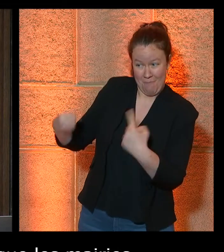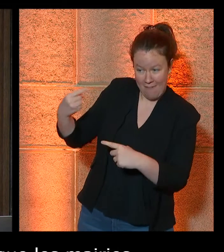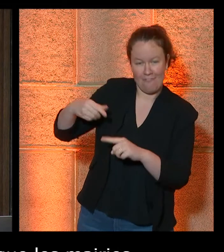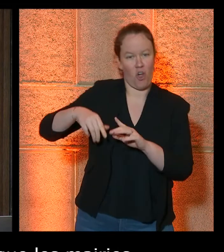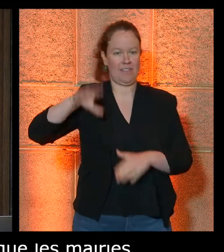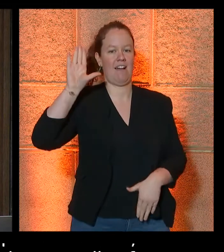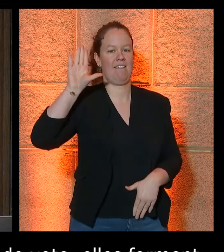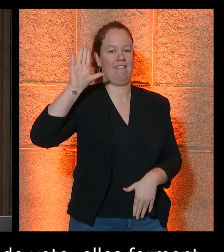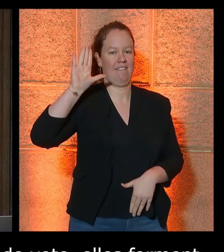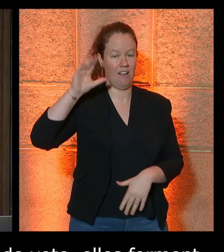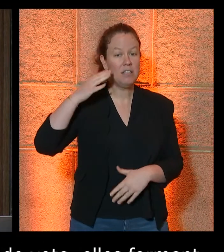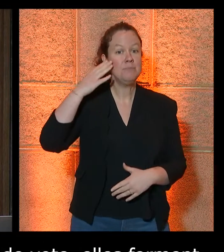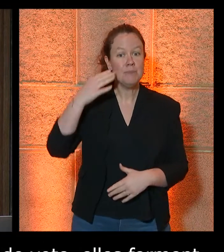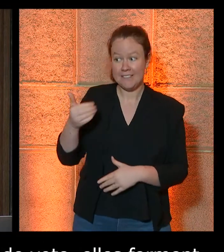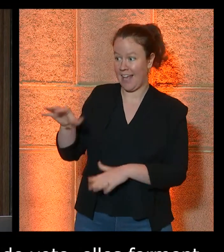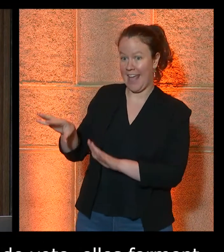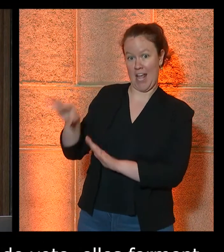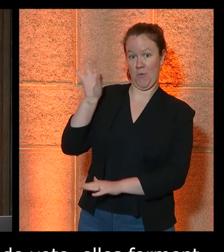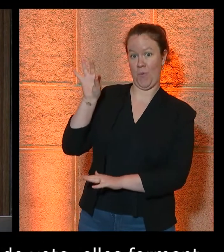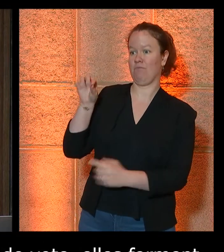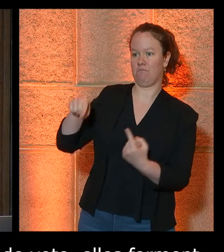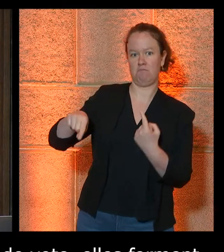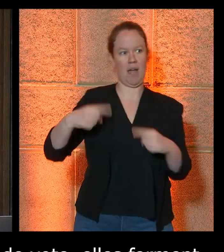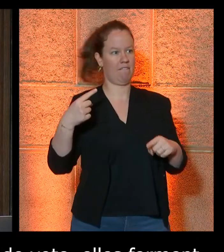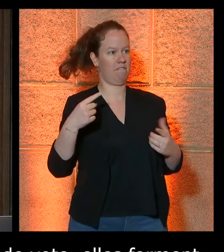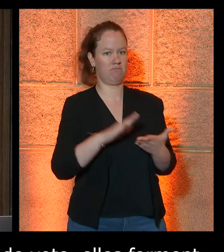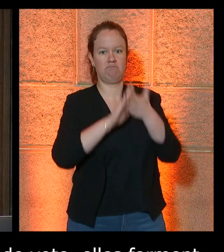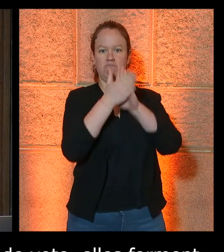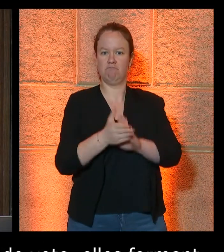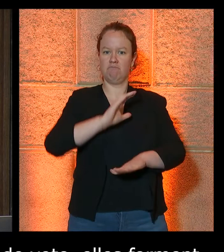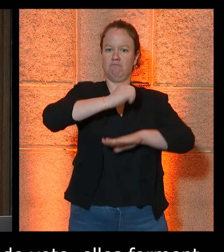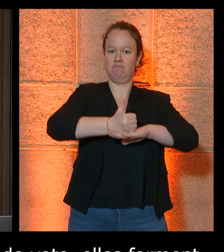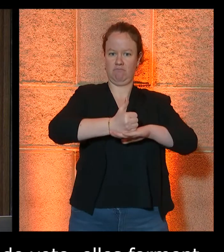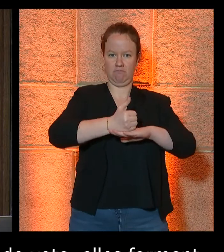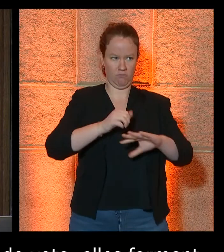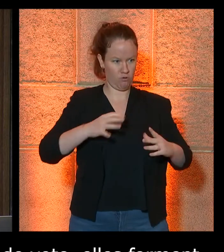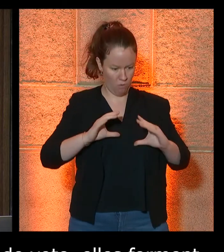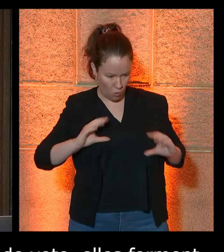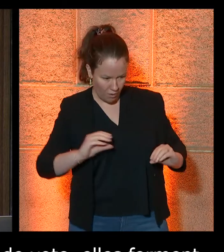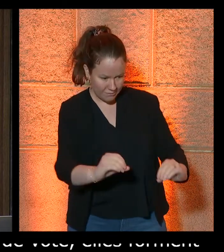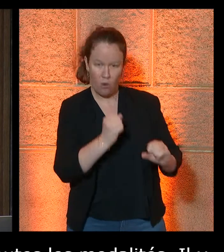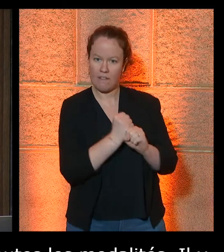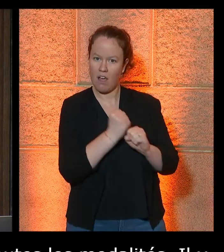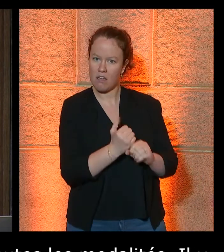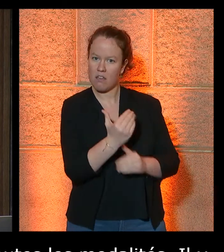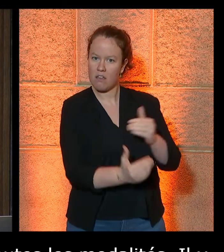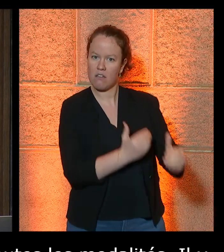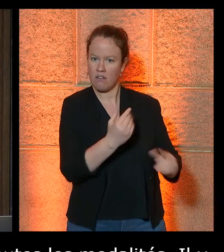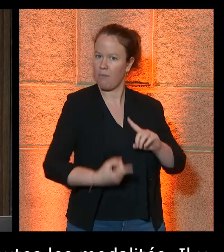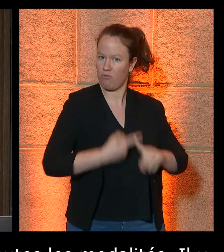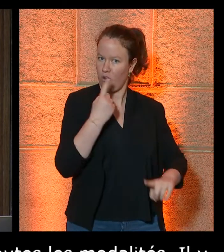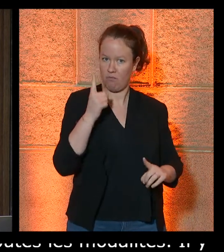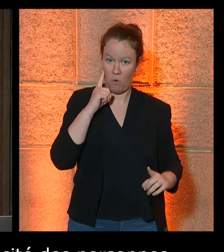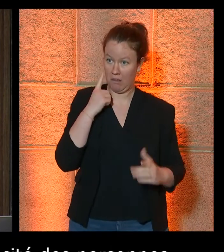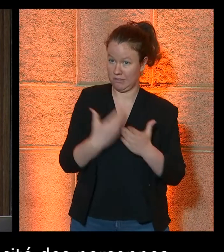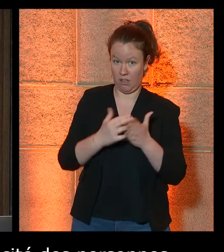sont élues, à pouvoir exercer leur mandat dans les meilleures conditions possibles, comme le prévoit la